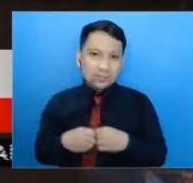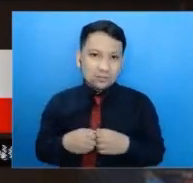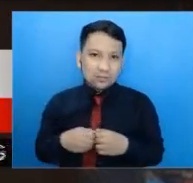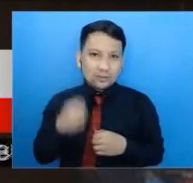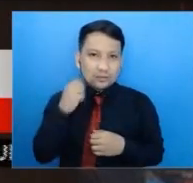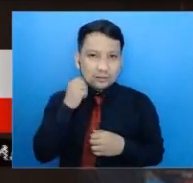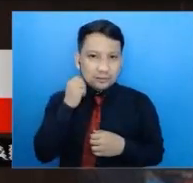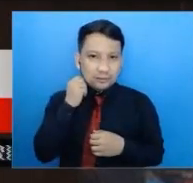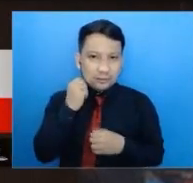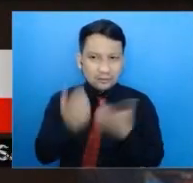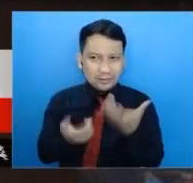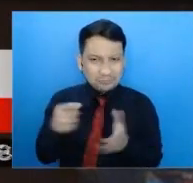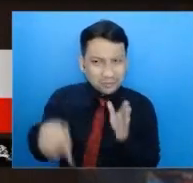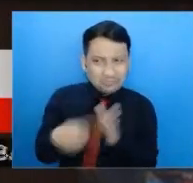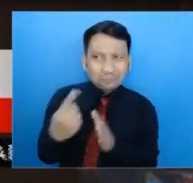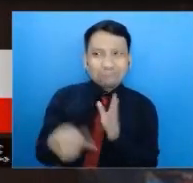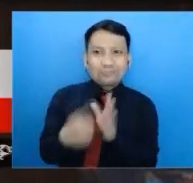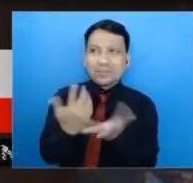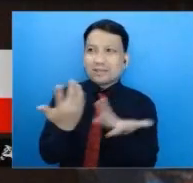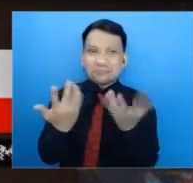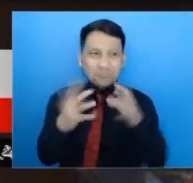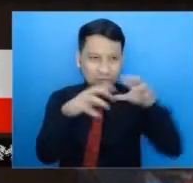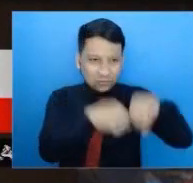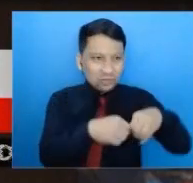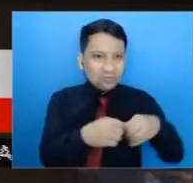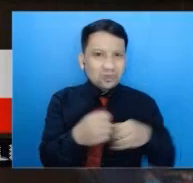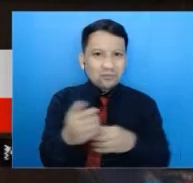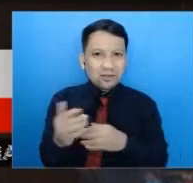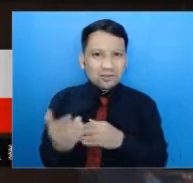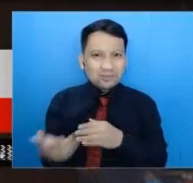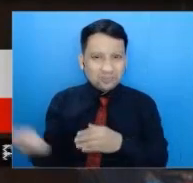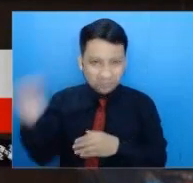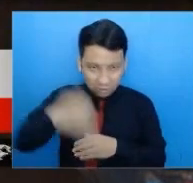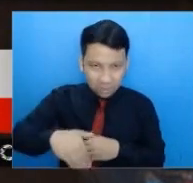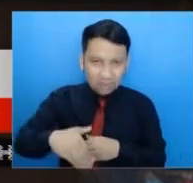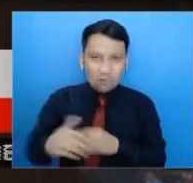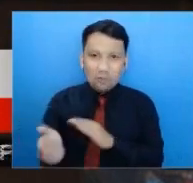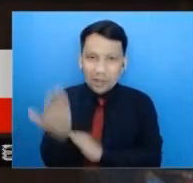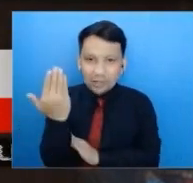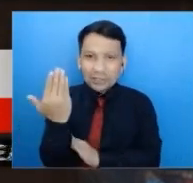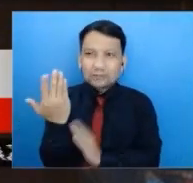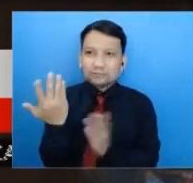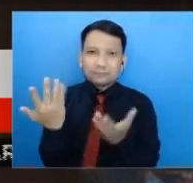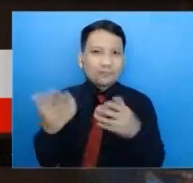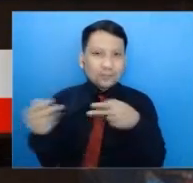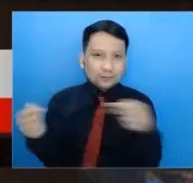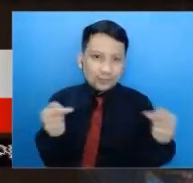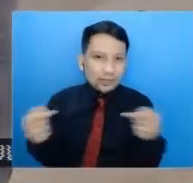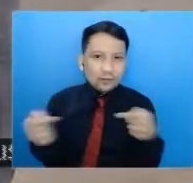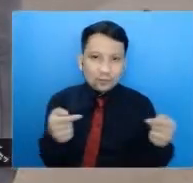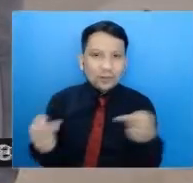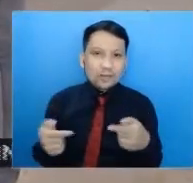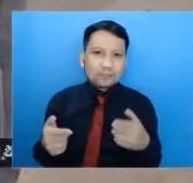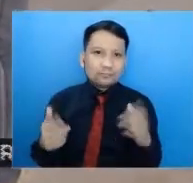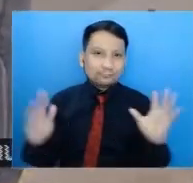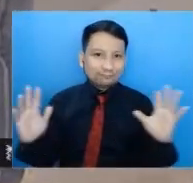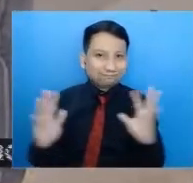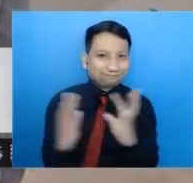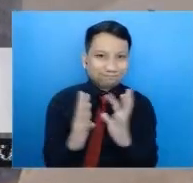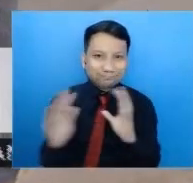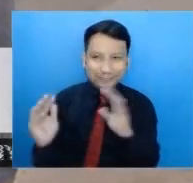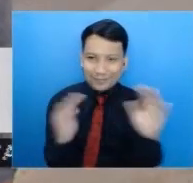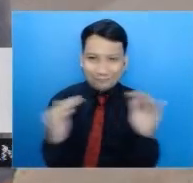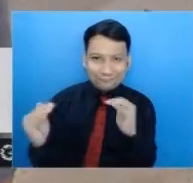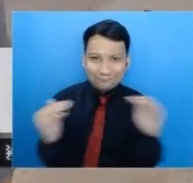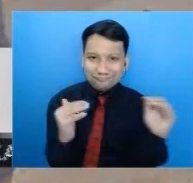lang misa may grupo pa sila na hanggang madaling araw, yun nga, yung mga nag-riot na ano, mga kabataan. Matagal